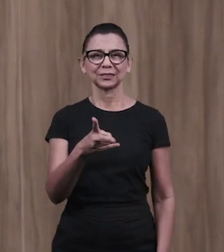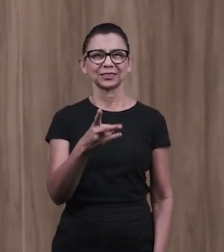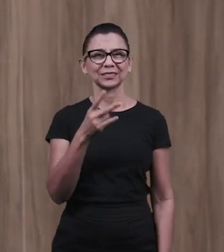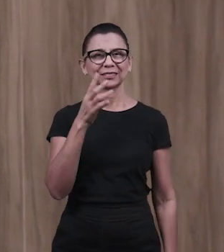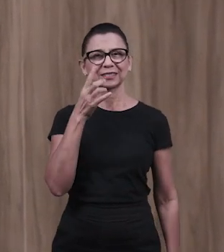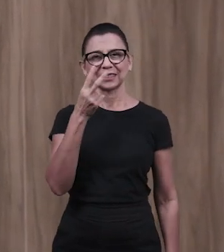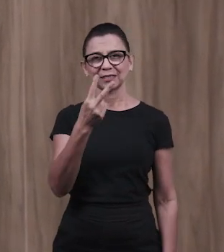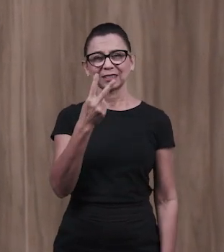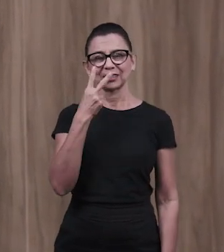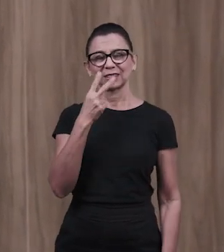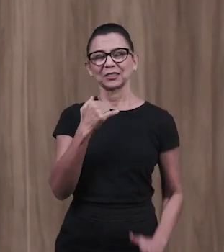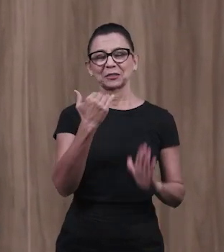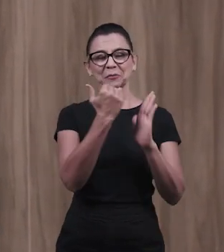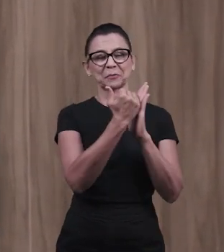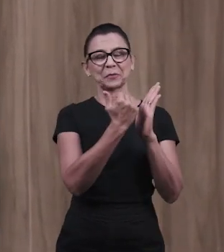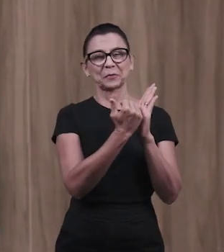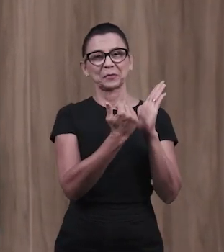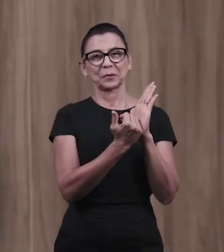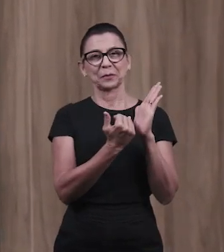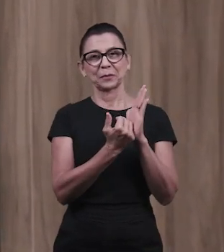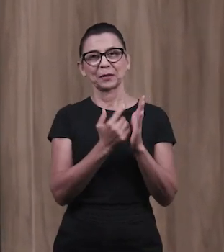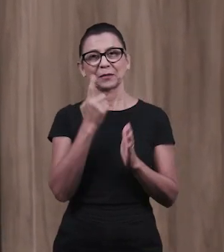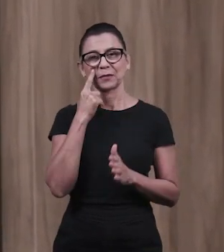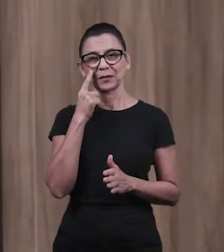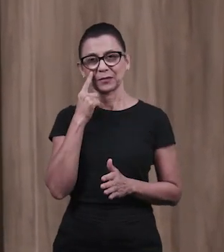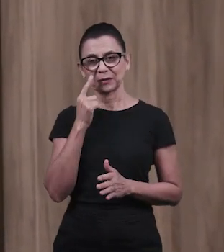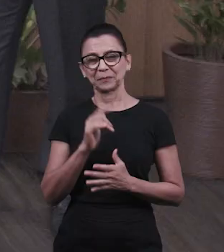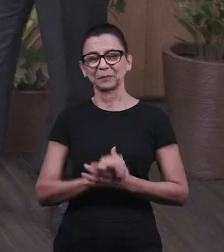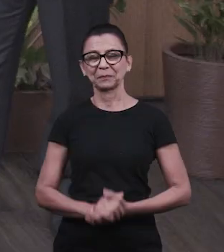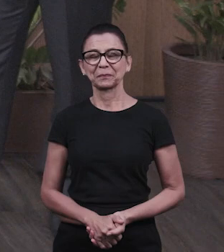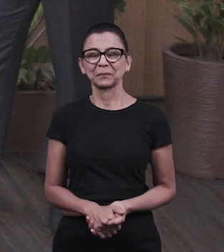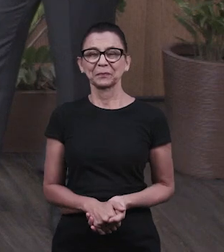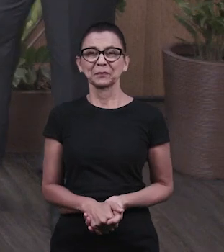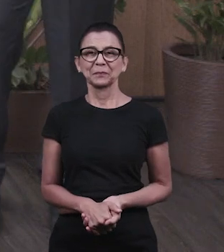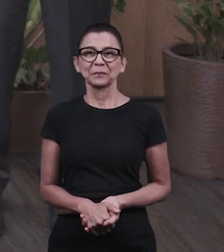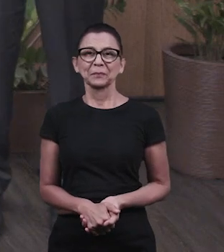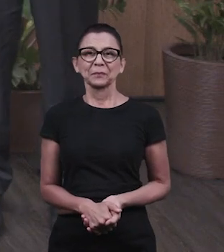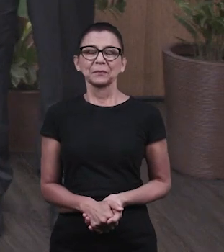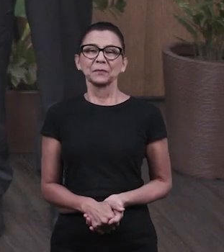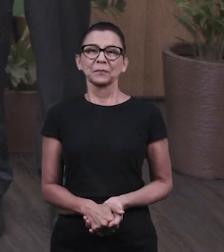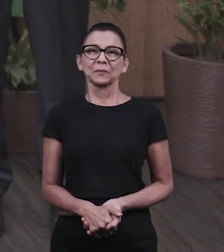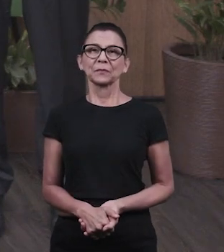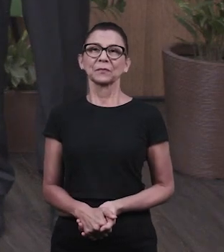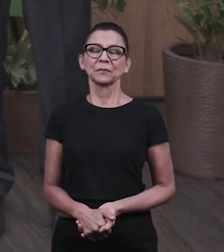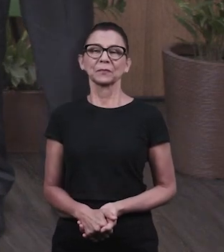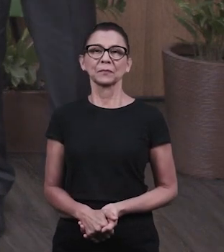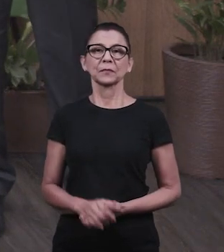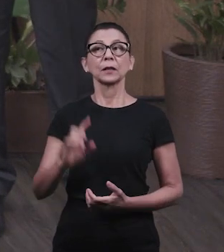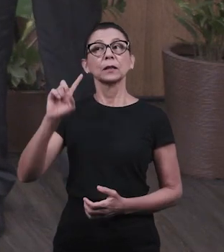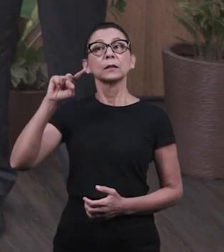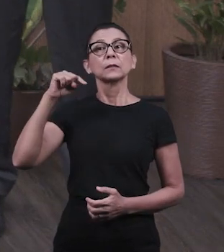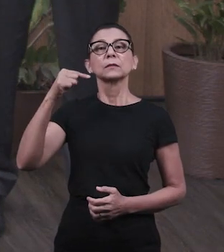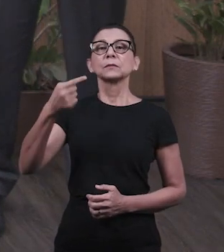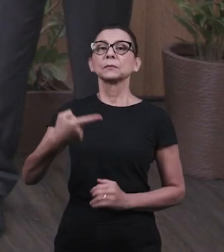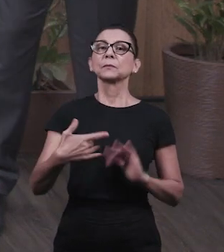наши программы и последующие рубрики. И на следующей программе